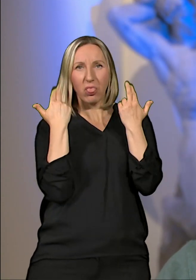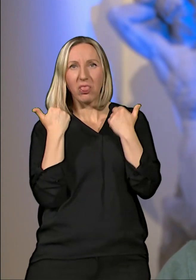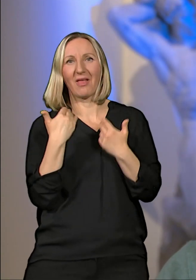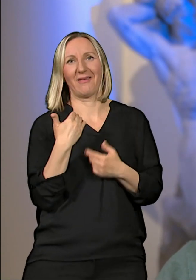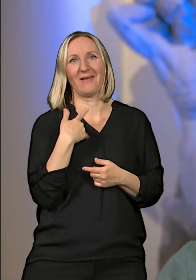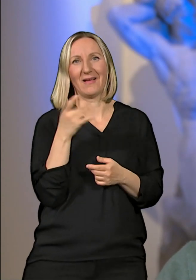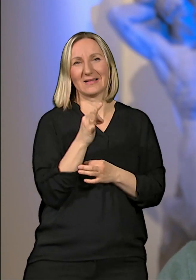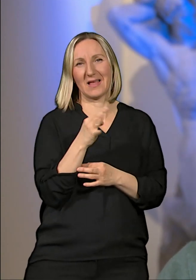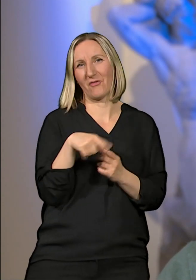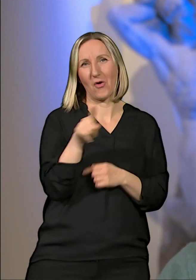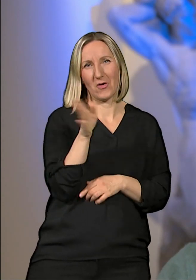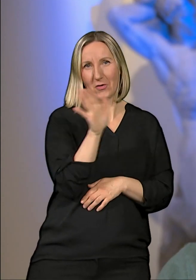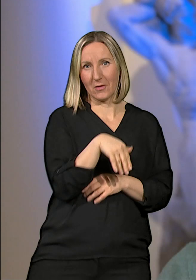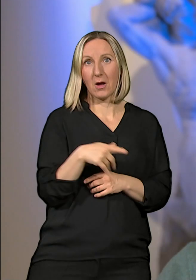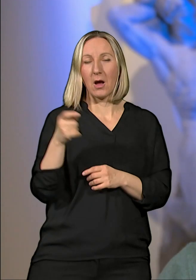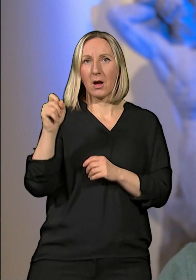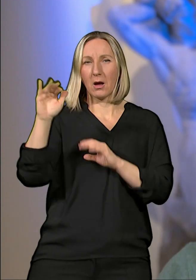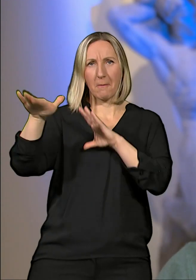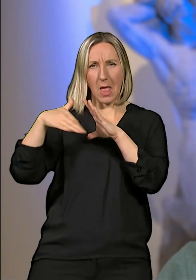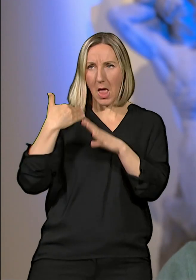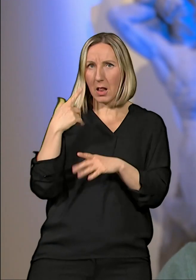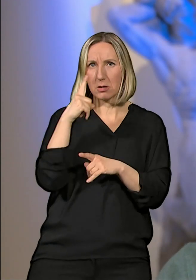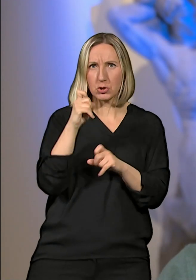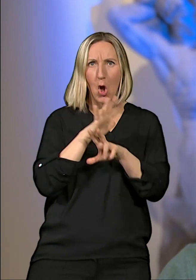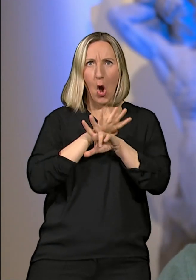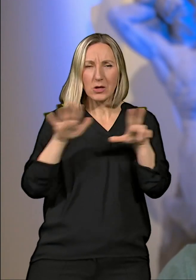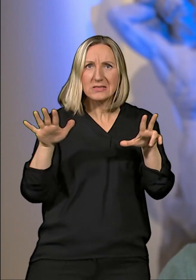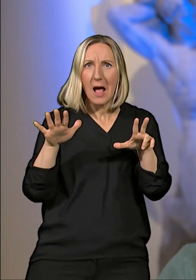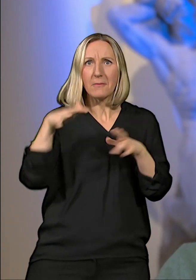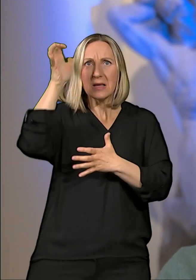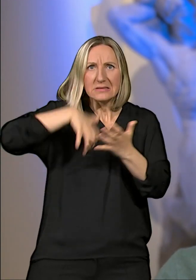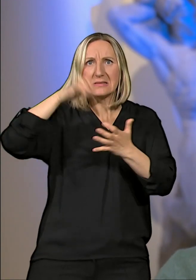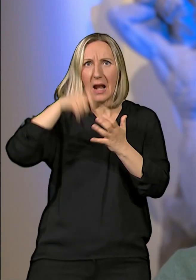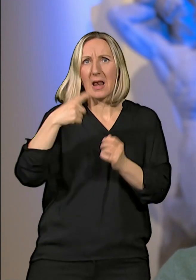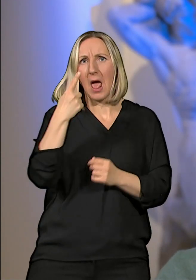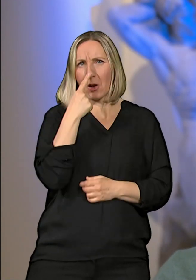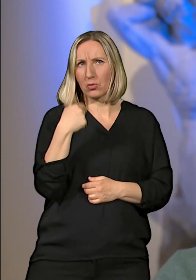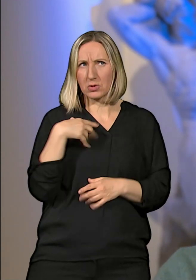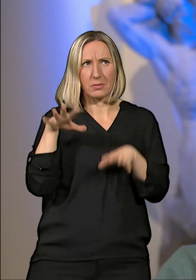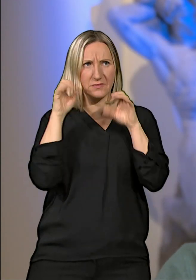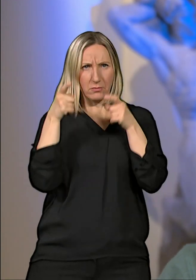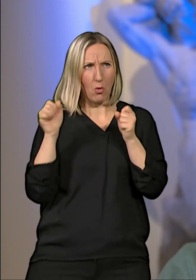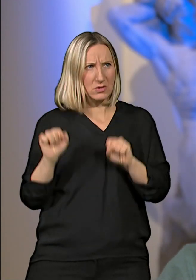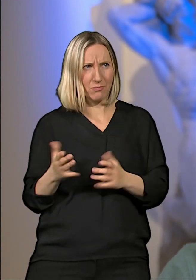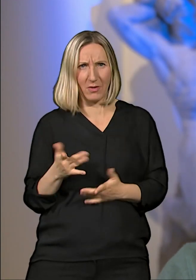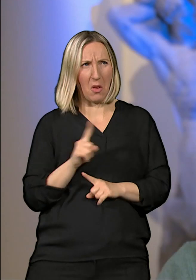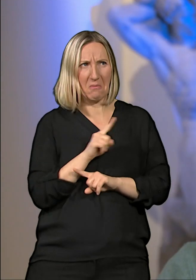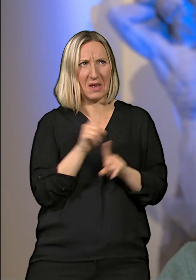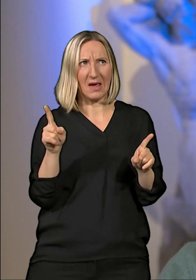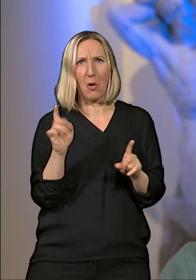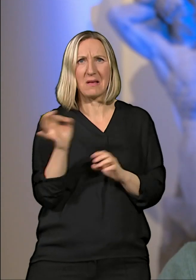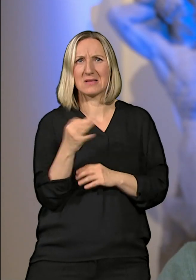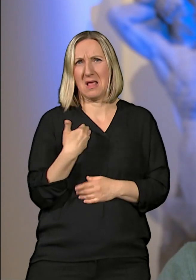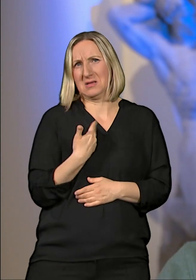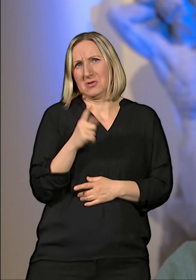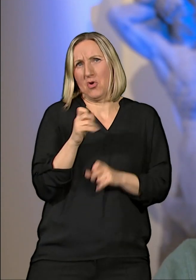foru. I meni stiže scenarij od 118 strana na ruskom i ja shvatim da ne bi niko sedeo i kucao 118 strana na ruskom, samo